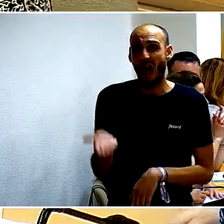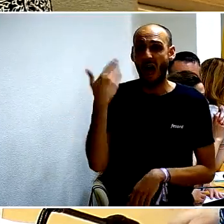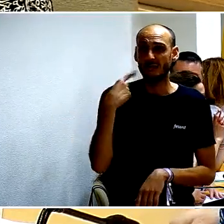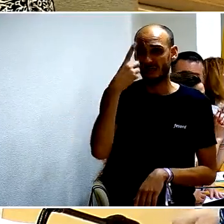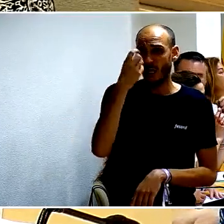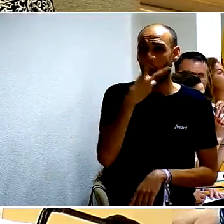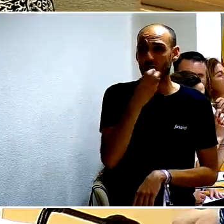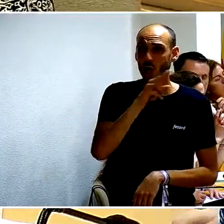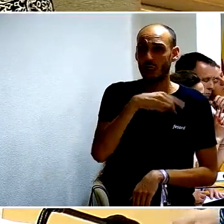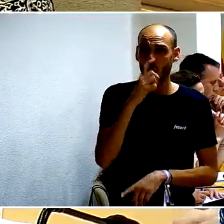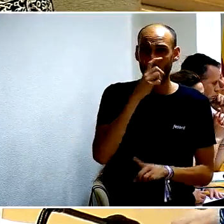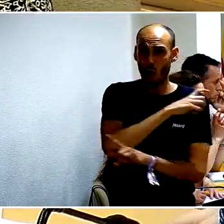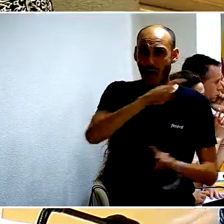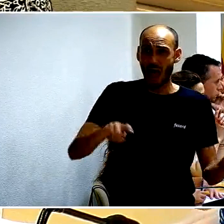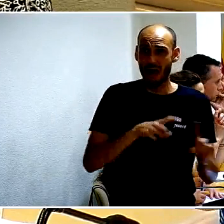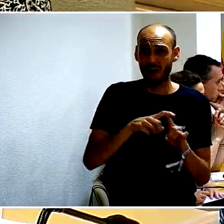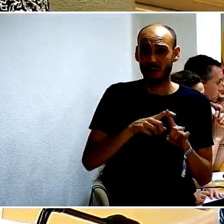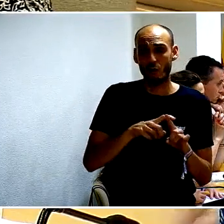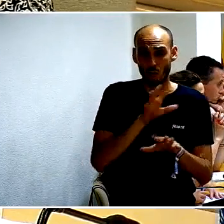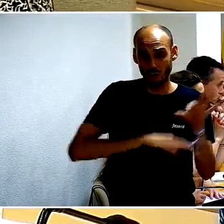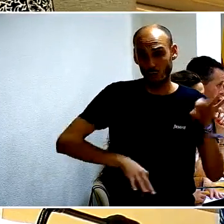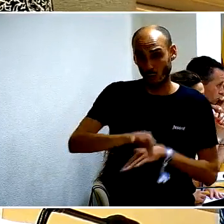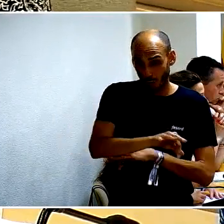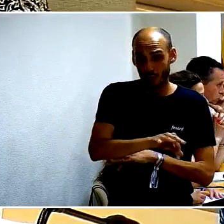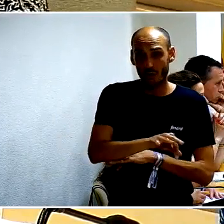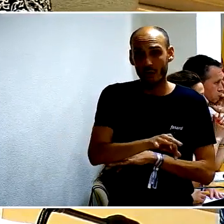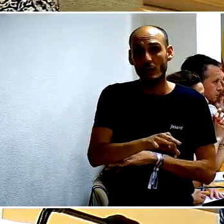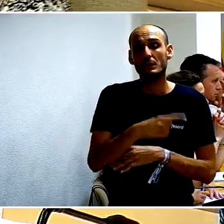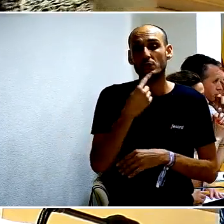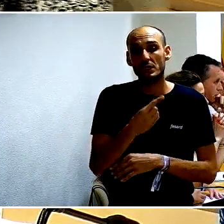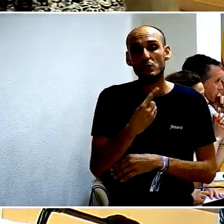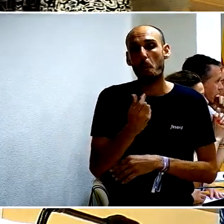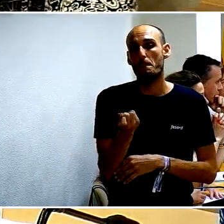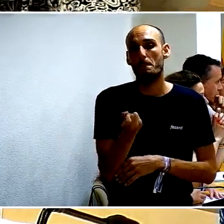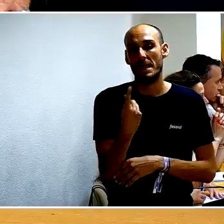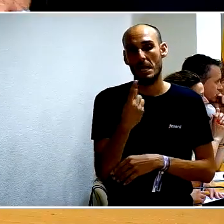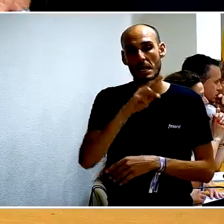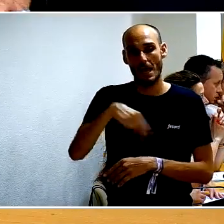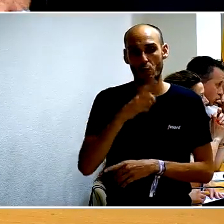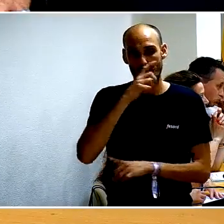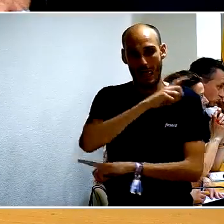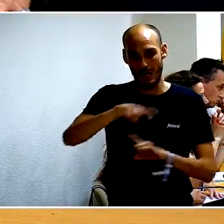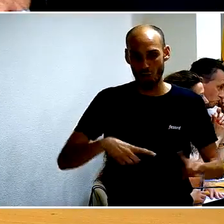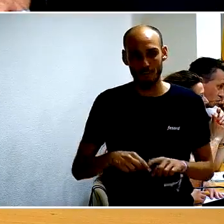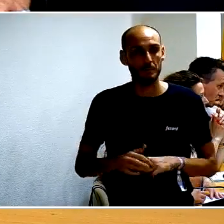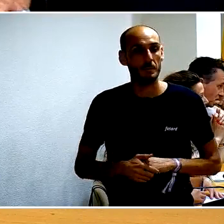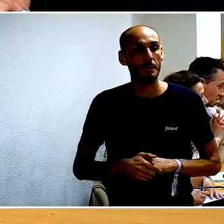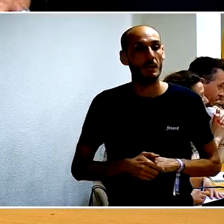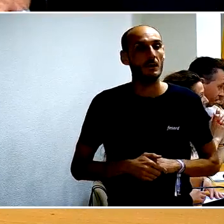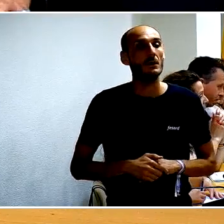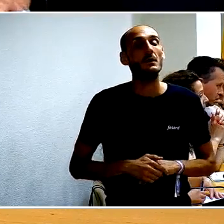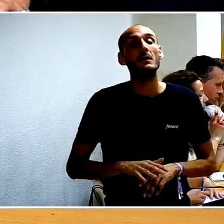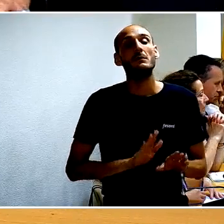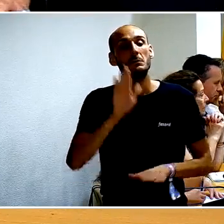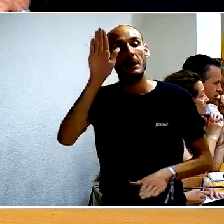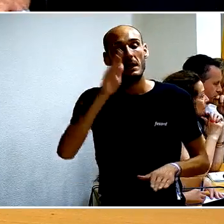l'any el que se pagava per aquesta substitució i hem establert que siguin 1.000 euros a l'any. Moltes gràcies. Alguna paraula, Vicent Igor?